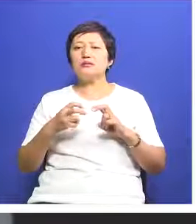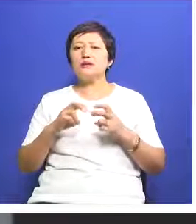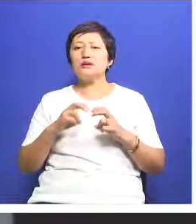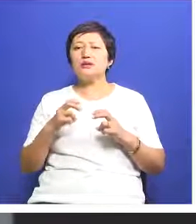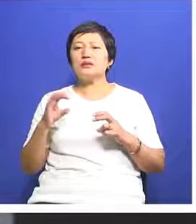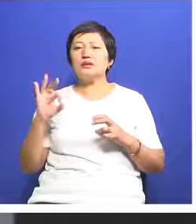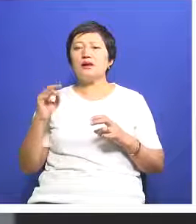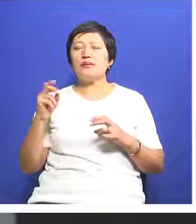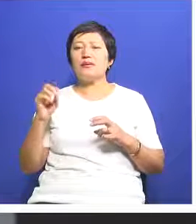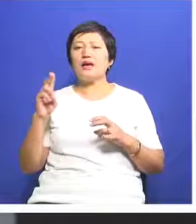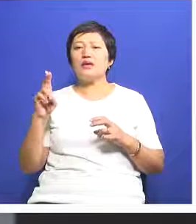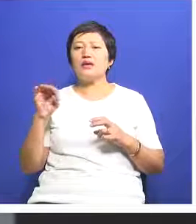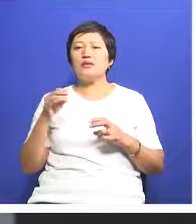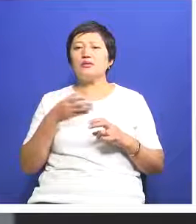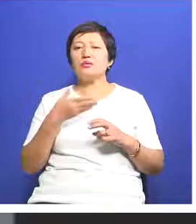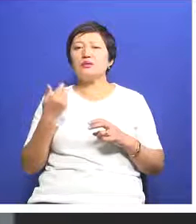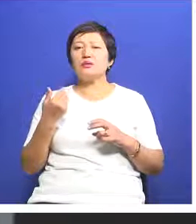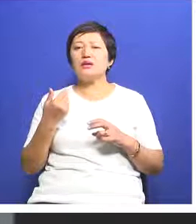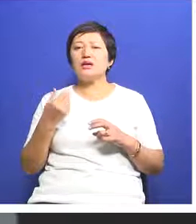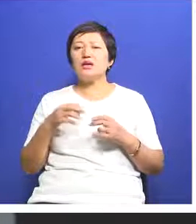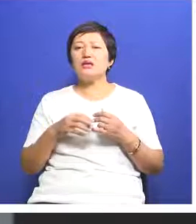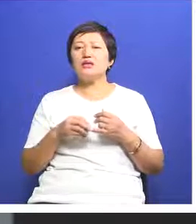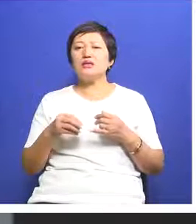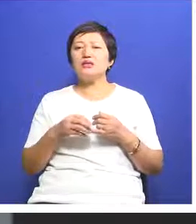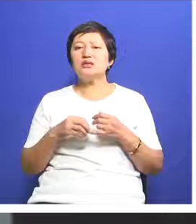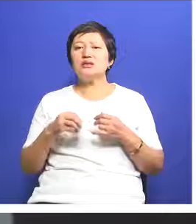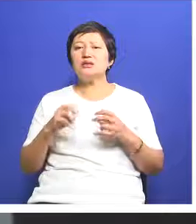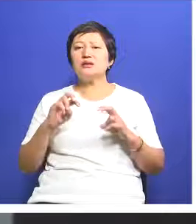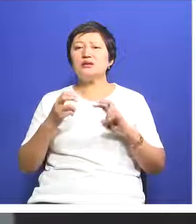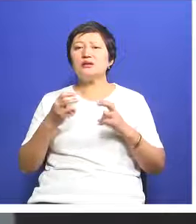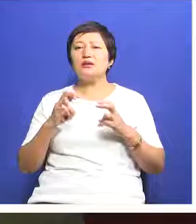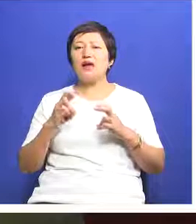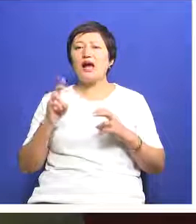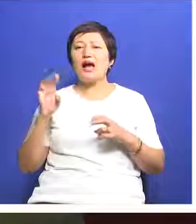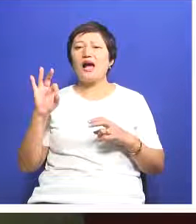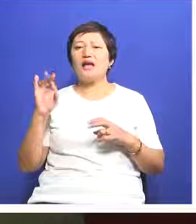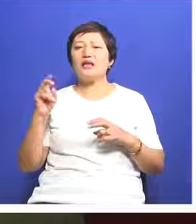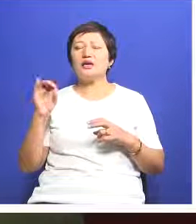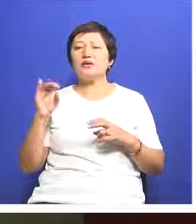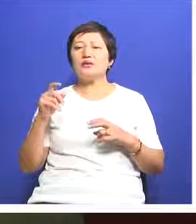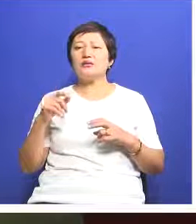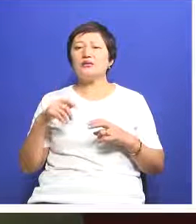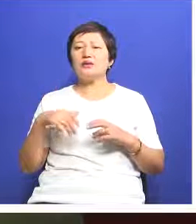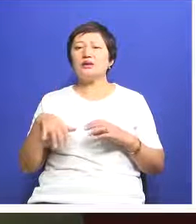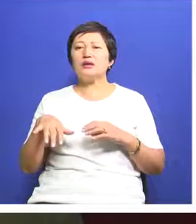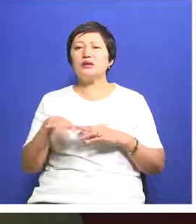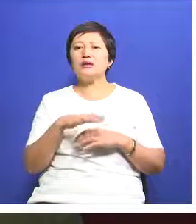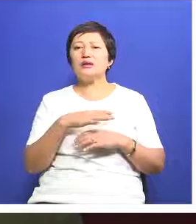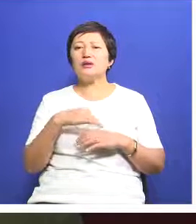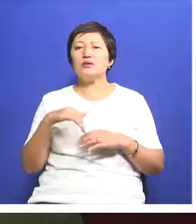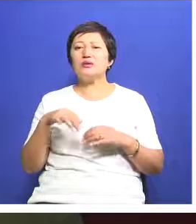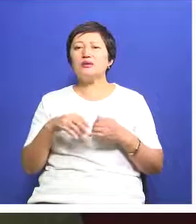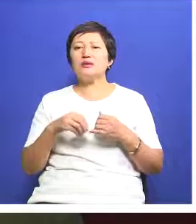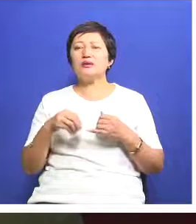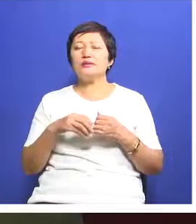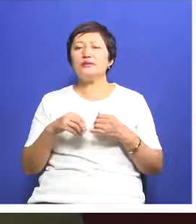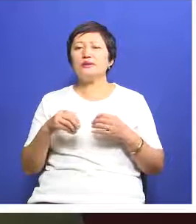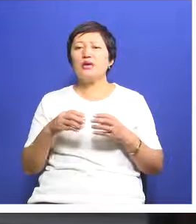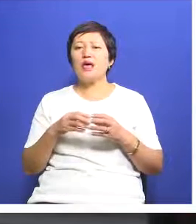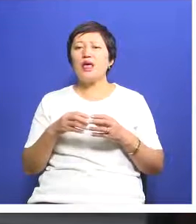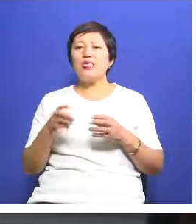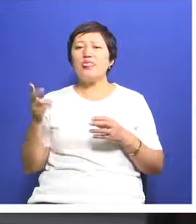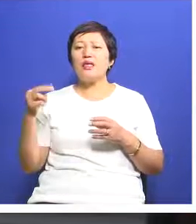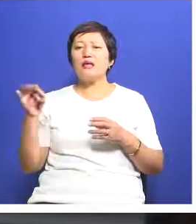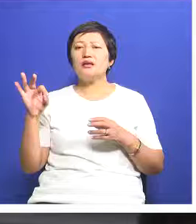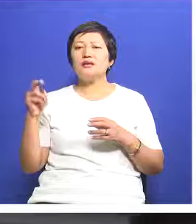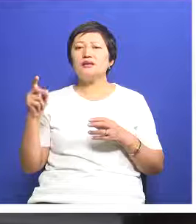qaytaru dep atsız ba? Bile, ne istew kerek? Jer, jer, jer meselesi. Jer qaytarılu. Sol bizim territoriyaga kirip ketken da, jaa, nesine? Dala